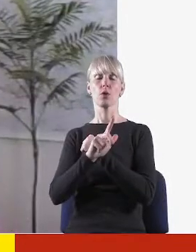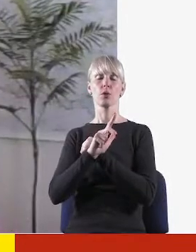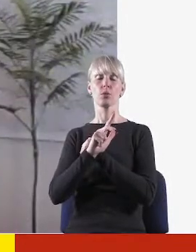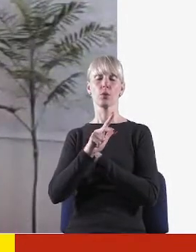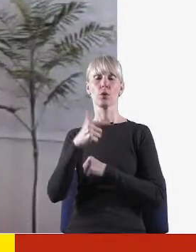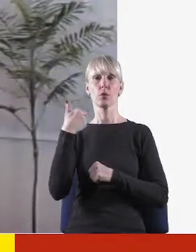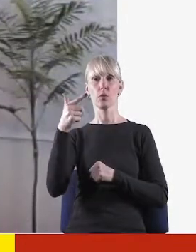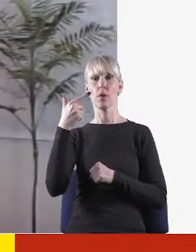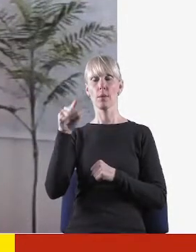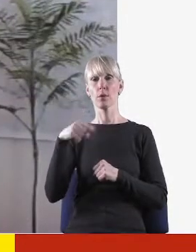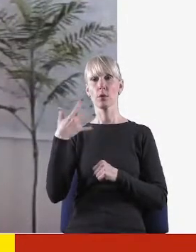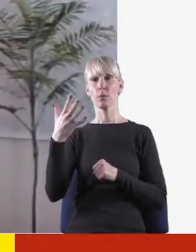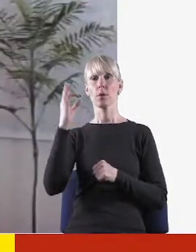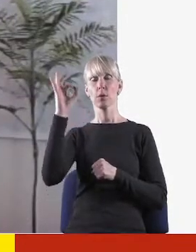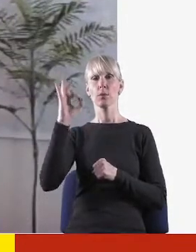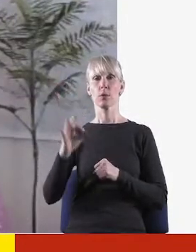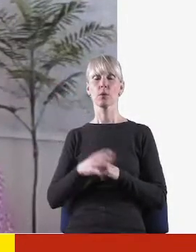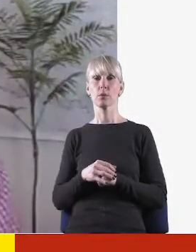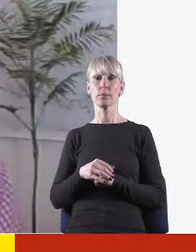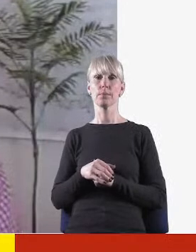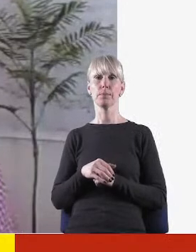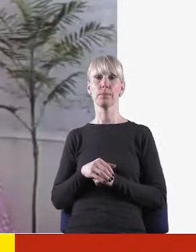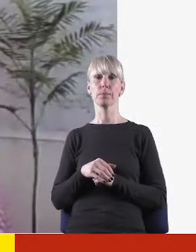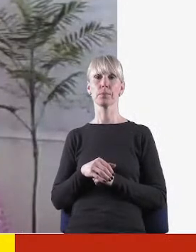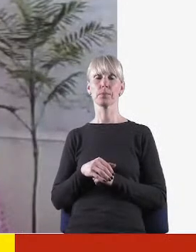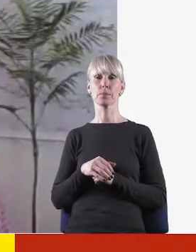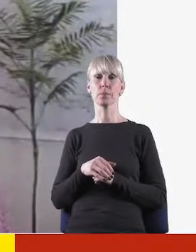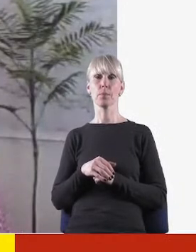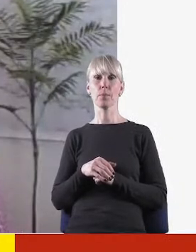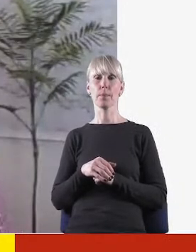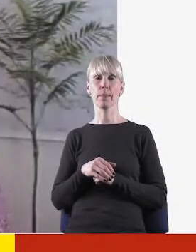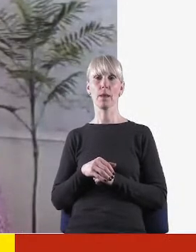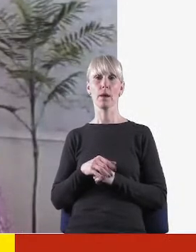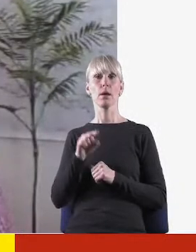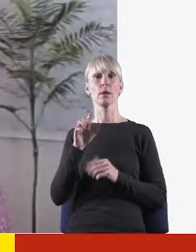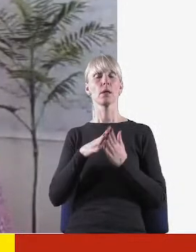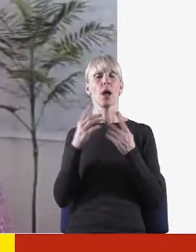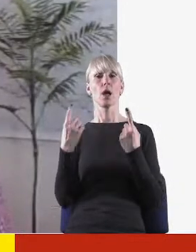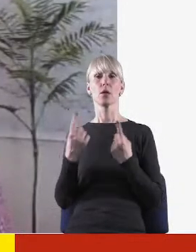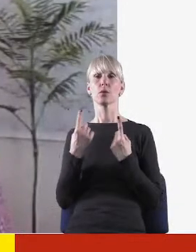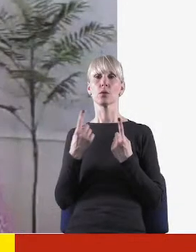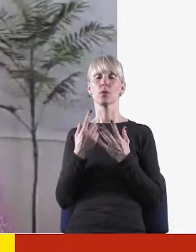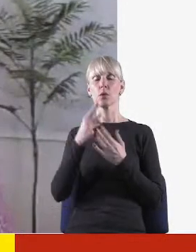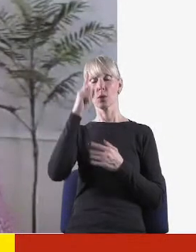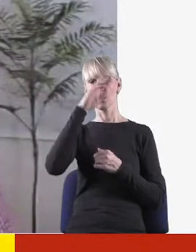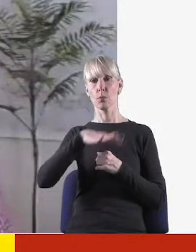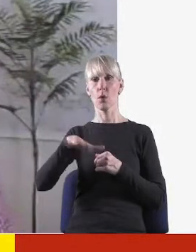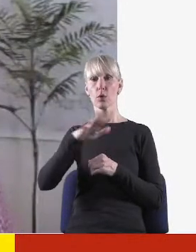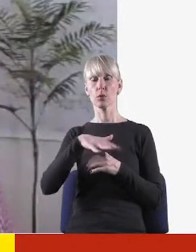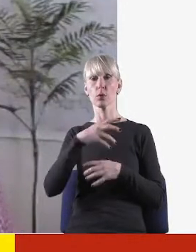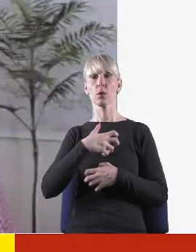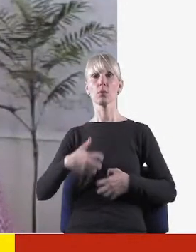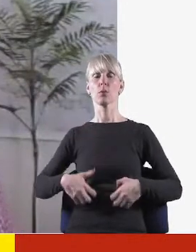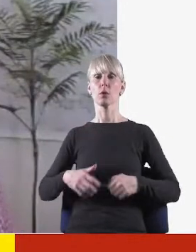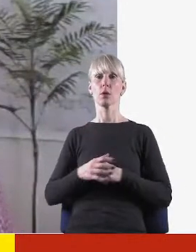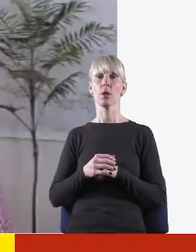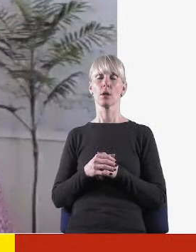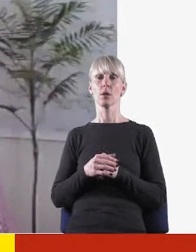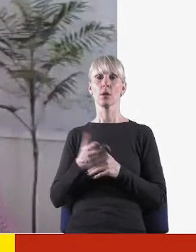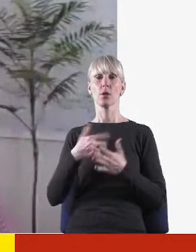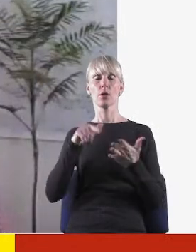82,5%. I jest taki komunikat o sytuacji społeczno-gospodarczej województwa łódzkiego w